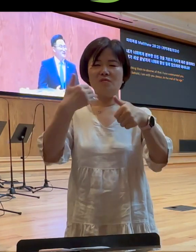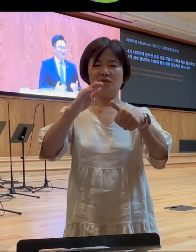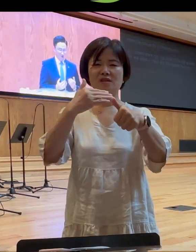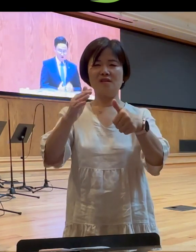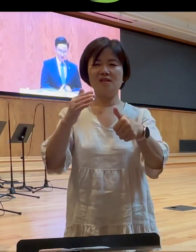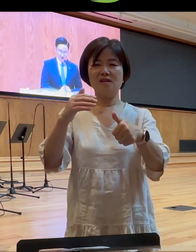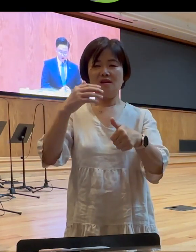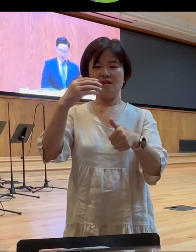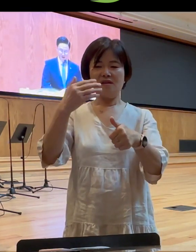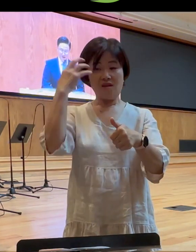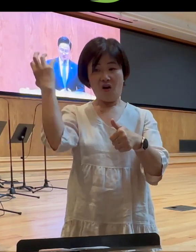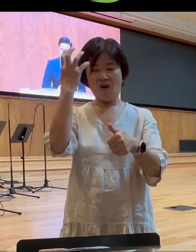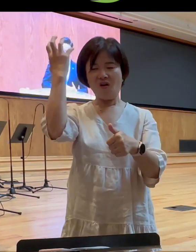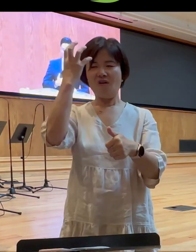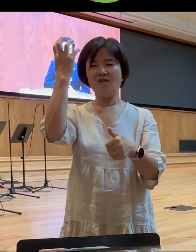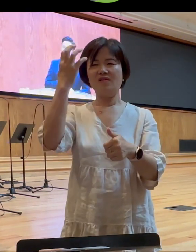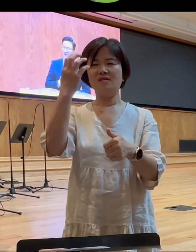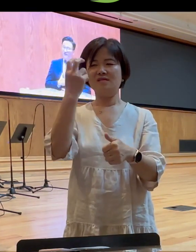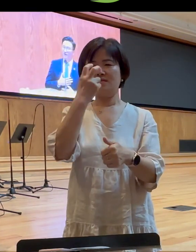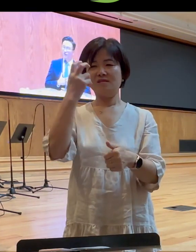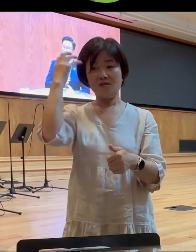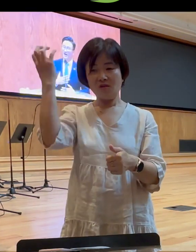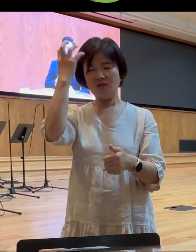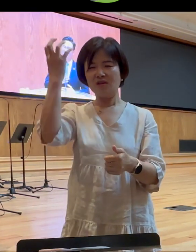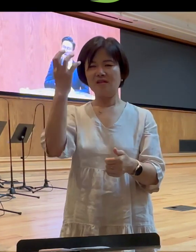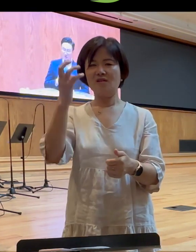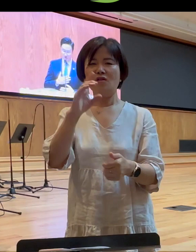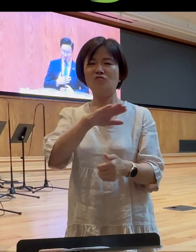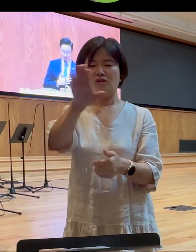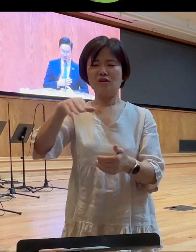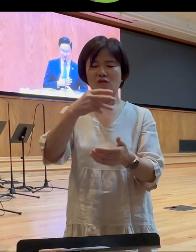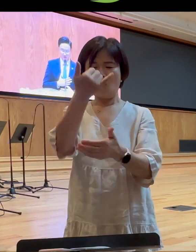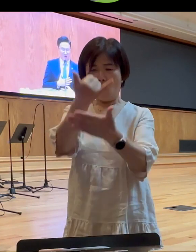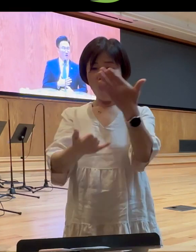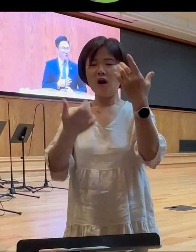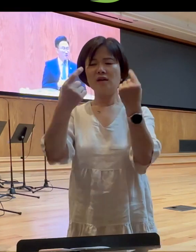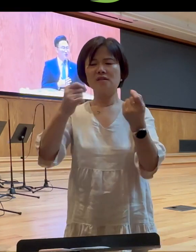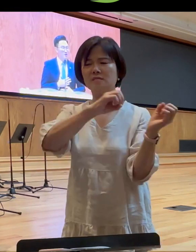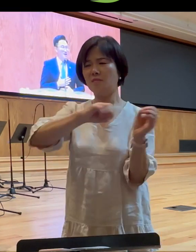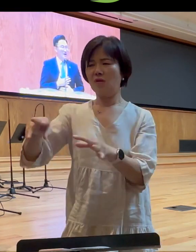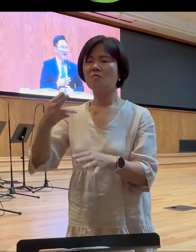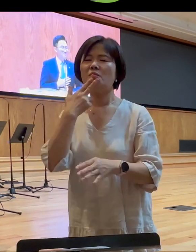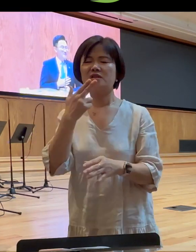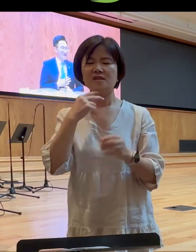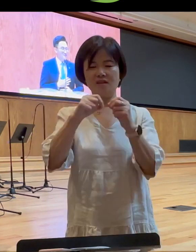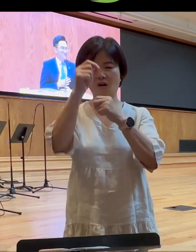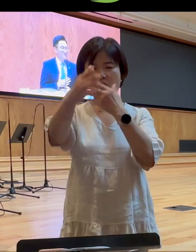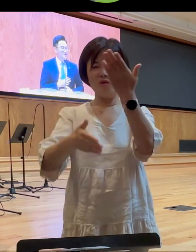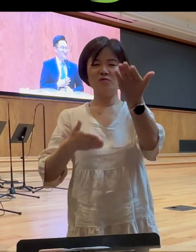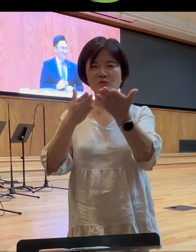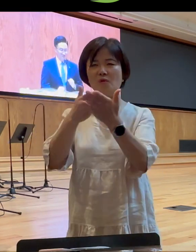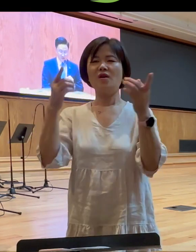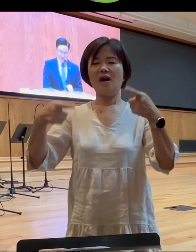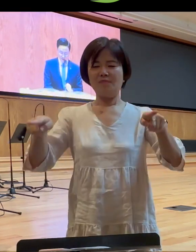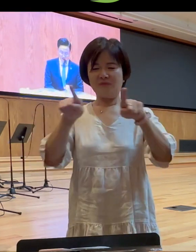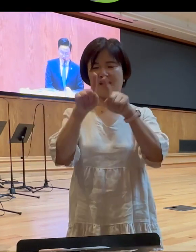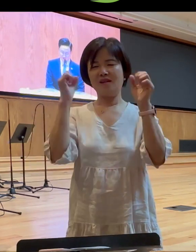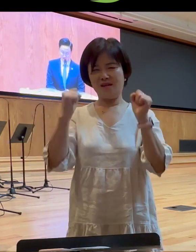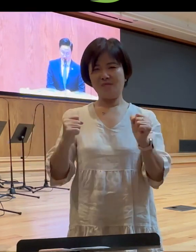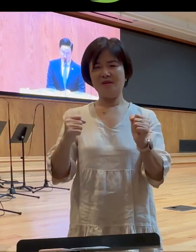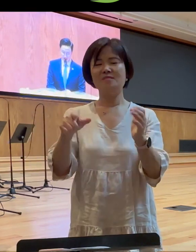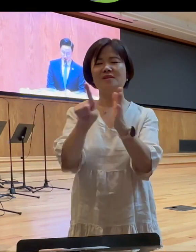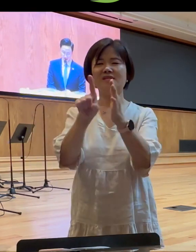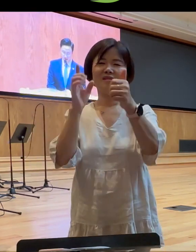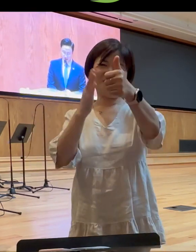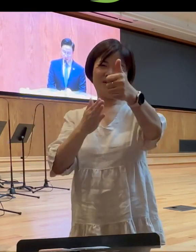보혜사 성령이 우리 각자 안에 고와 같이 내버려 두지 않으시고 영원토록 함께 하심을 믿으시길